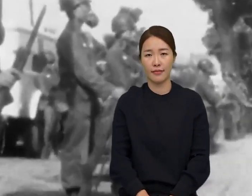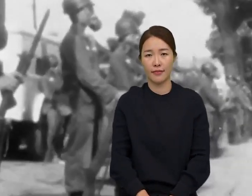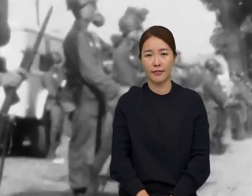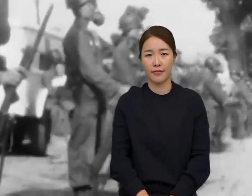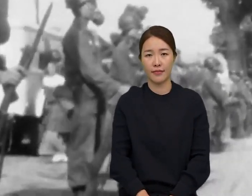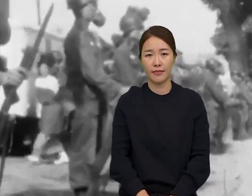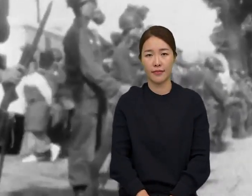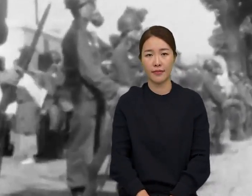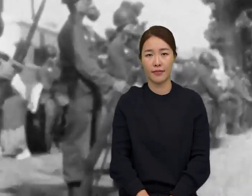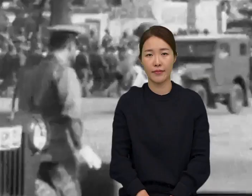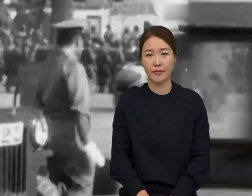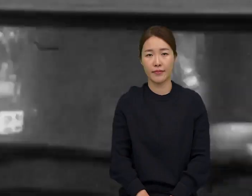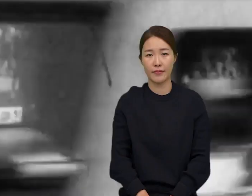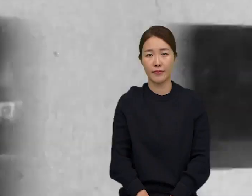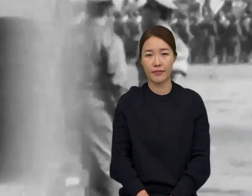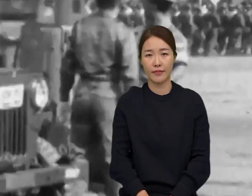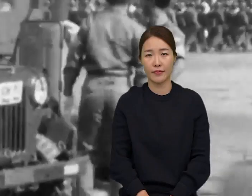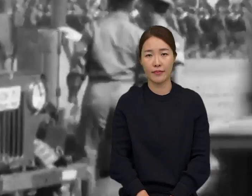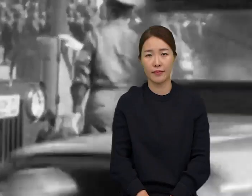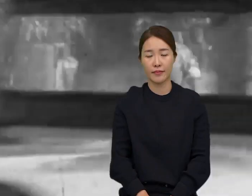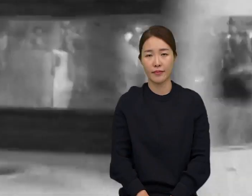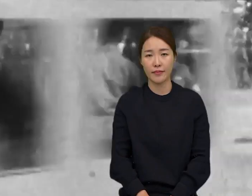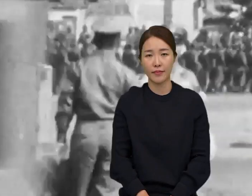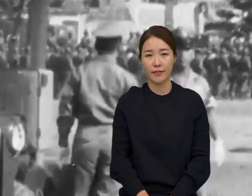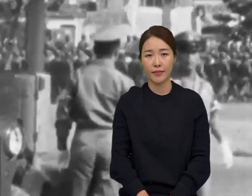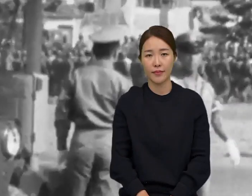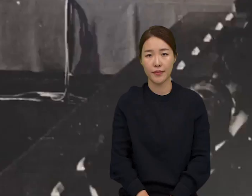반대 시위는 진압됐다.